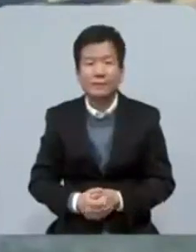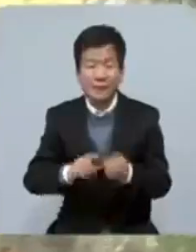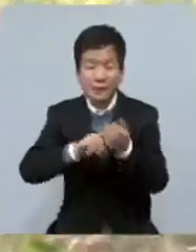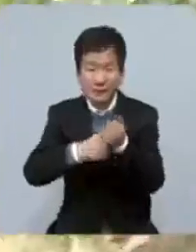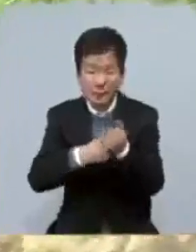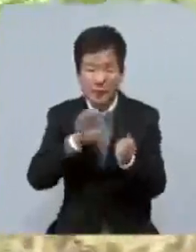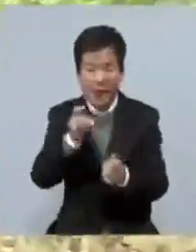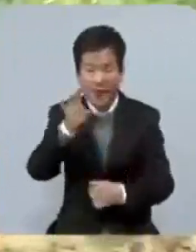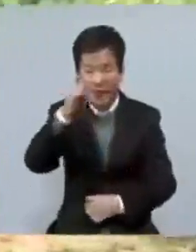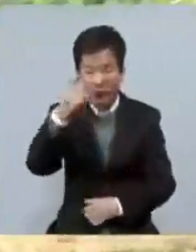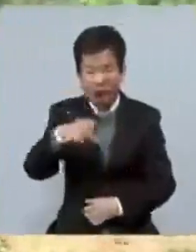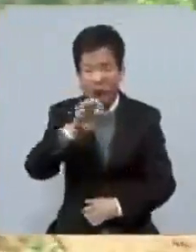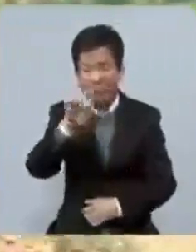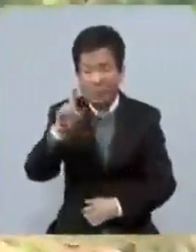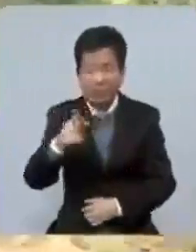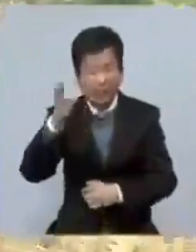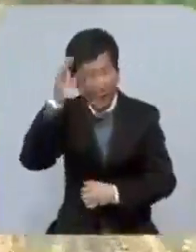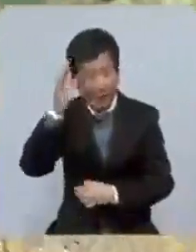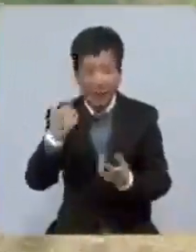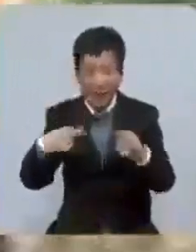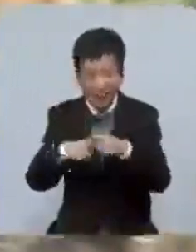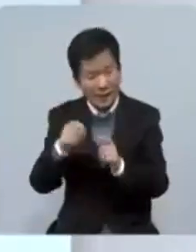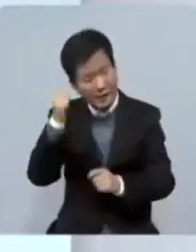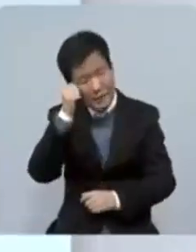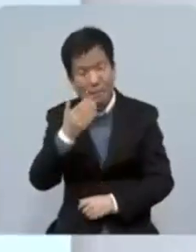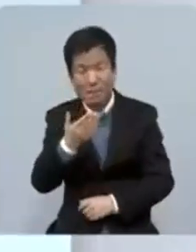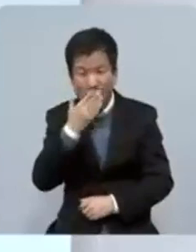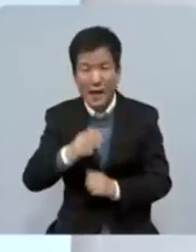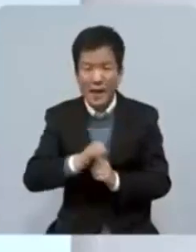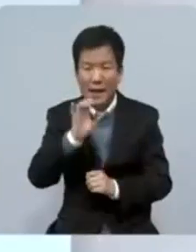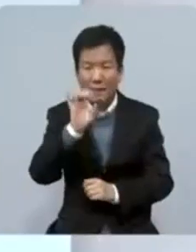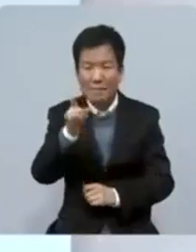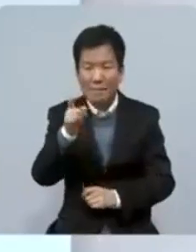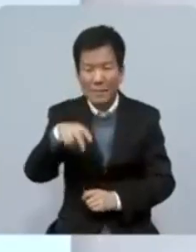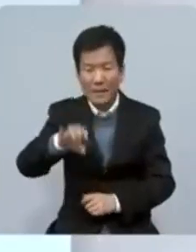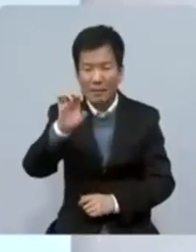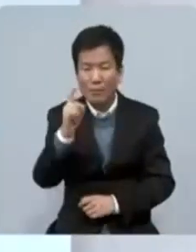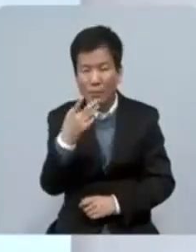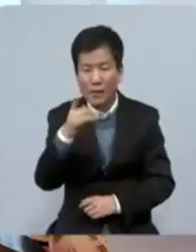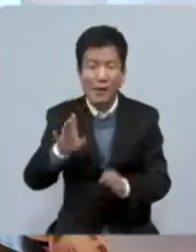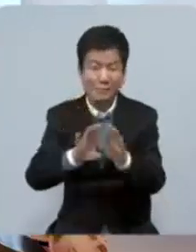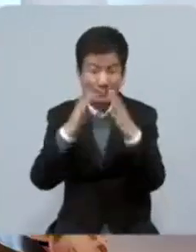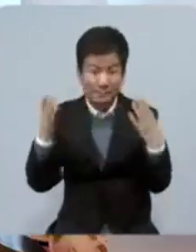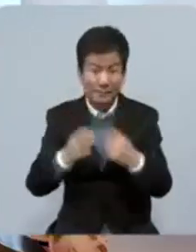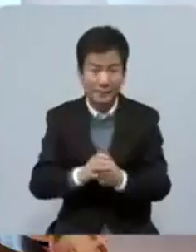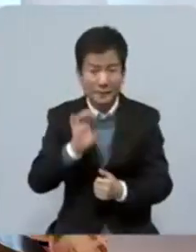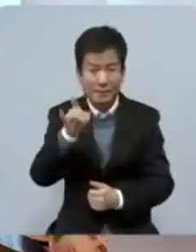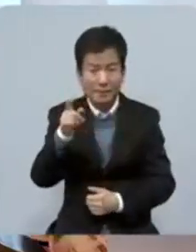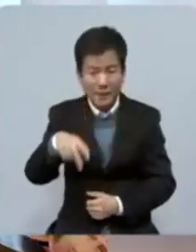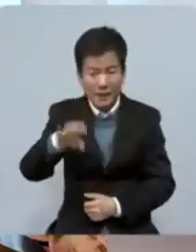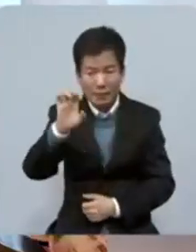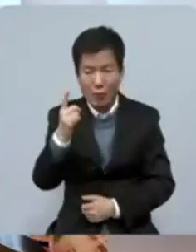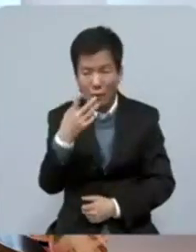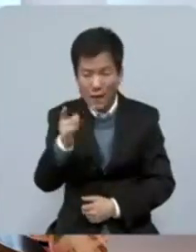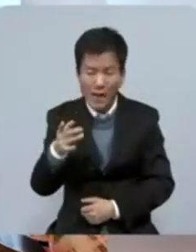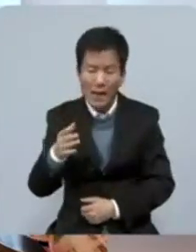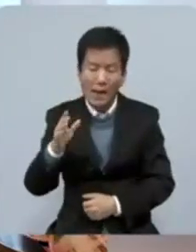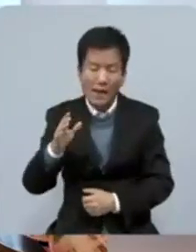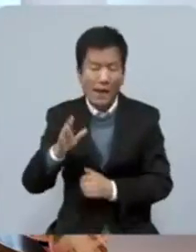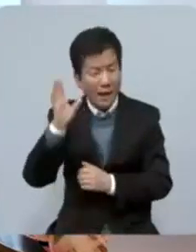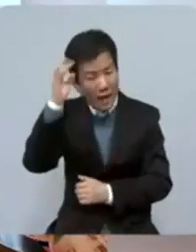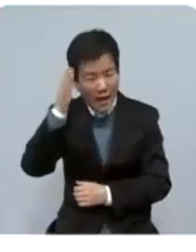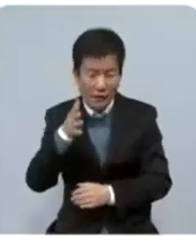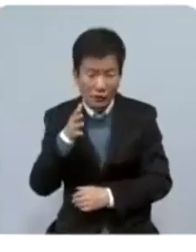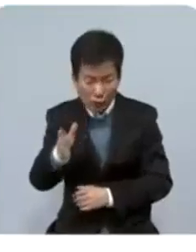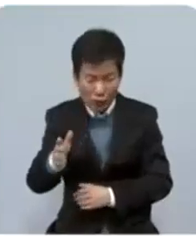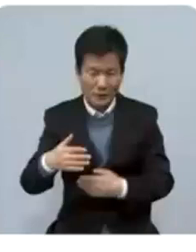증평 에듀팜 특구에 반려견과 함께 숙박이 가능한 펫포레가 문을 열었습니다. 펫포레는 반려견 전용 침대와